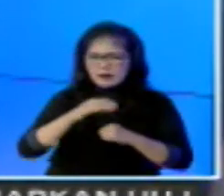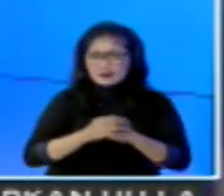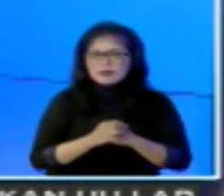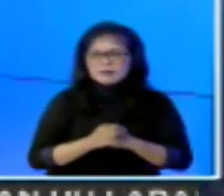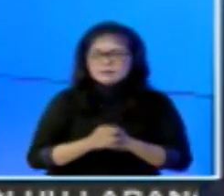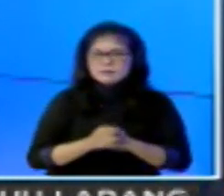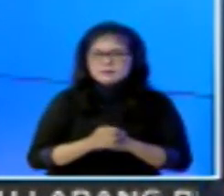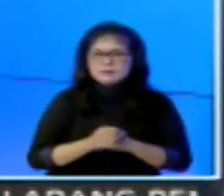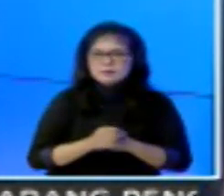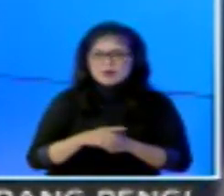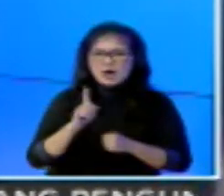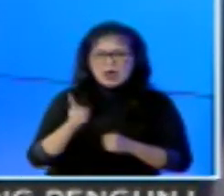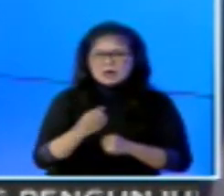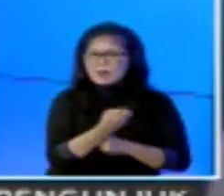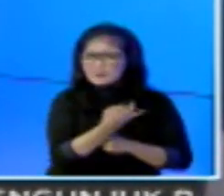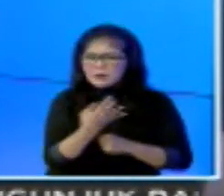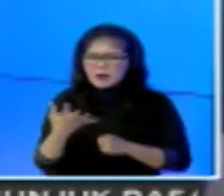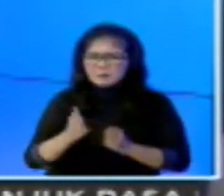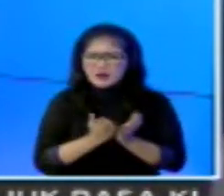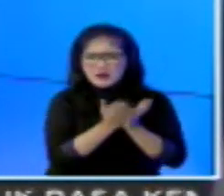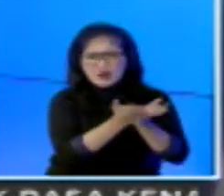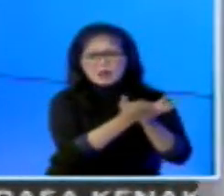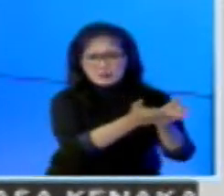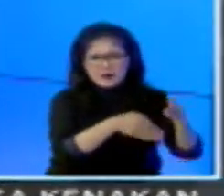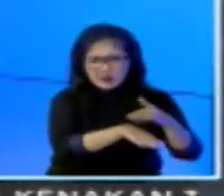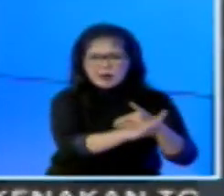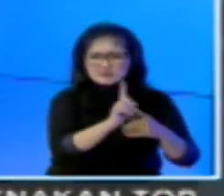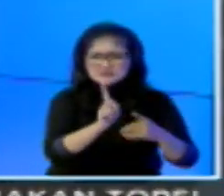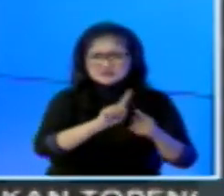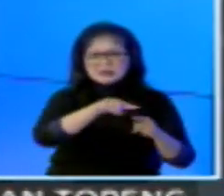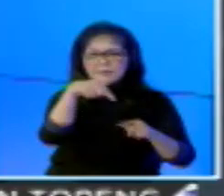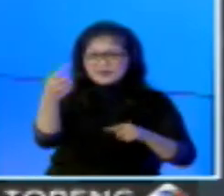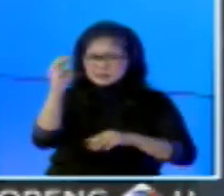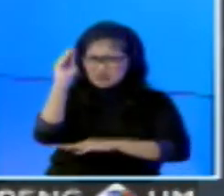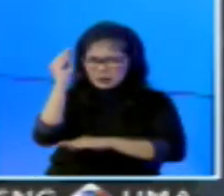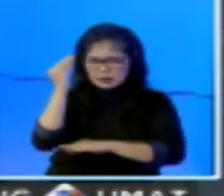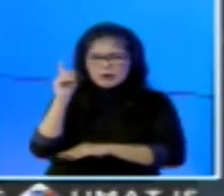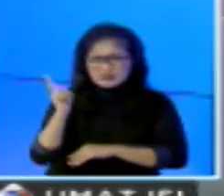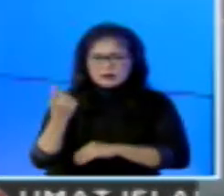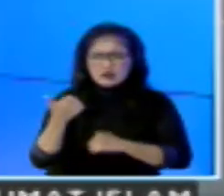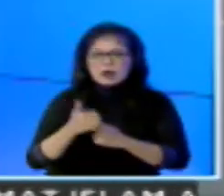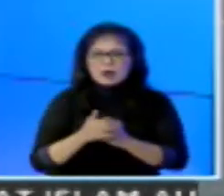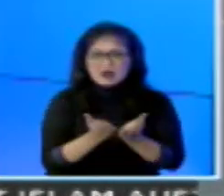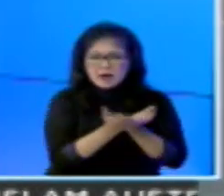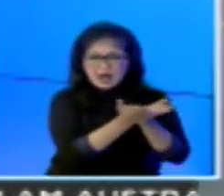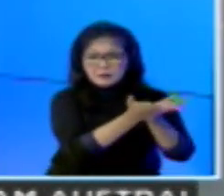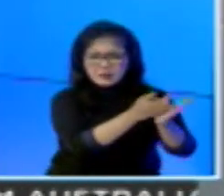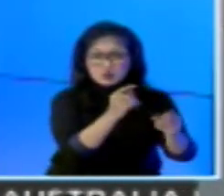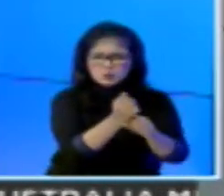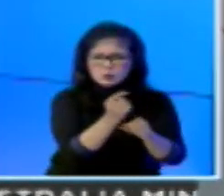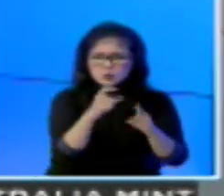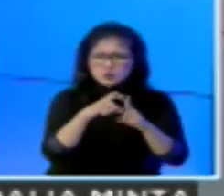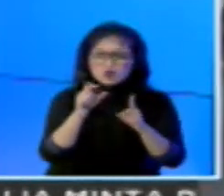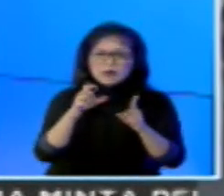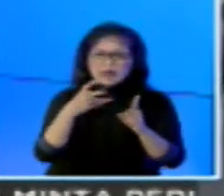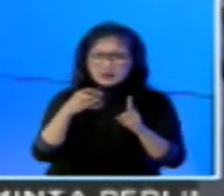itu yang lanjut, karena ini kapalnya lanjut ke Jakarta, mereka turunnya di Jakarta. Kapal Gunung Dempo sendiri mengangkut total